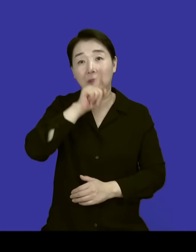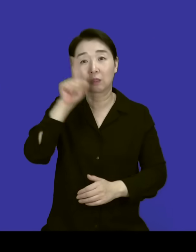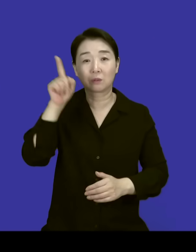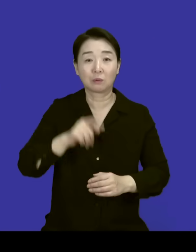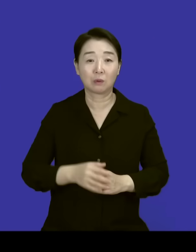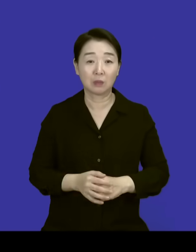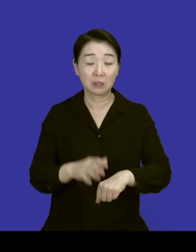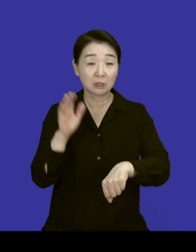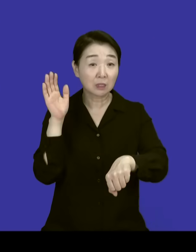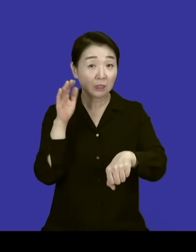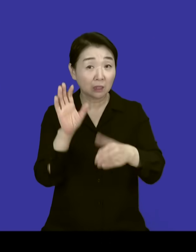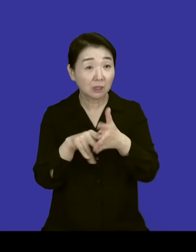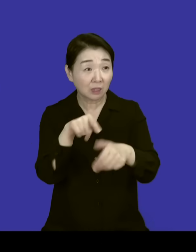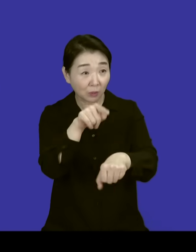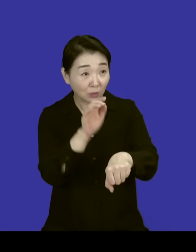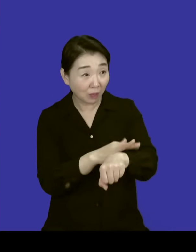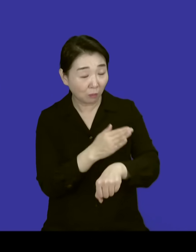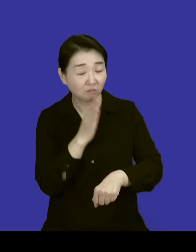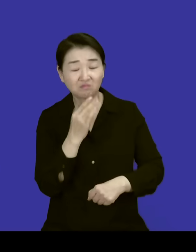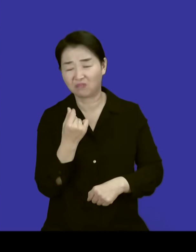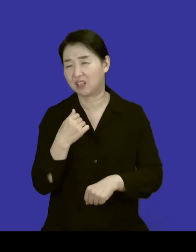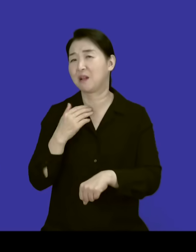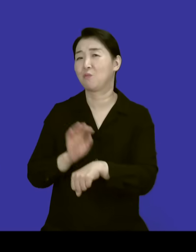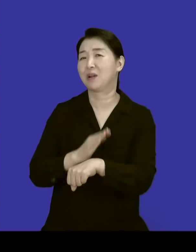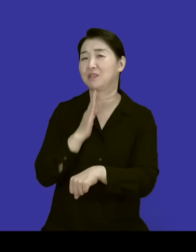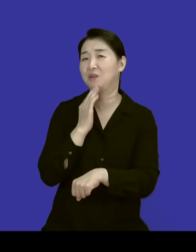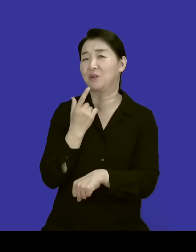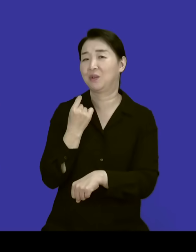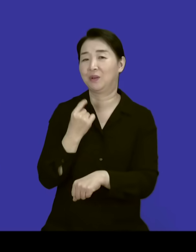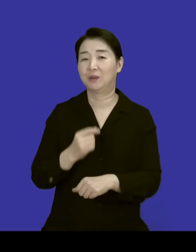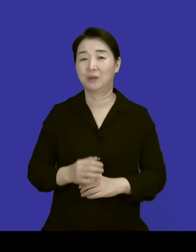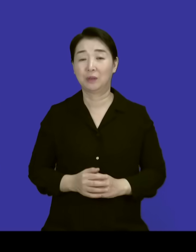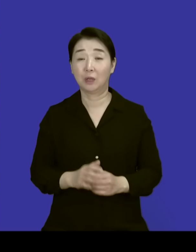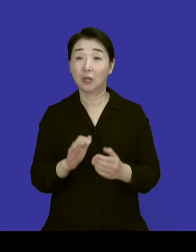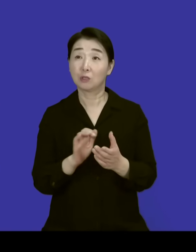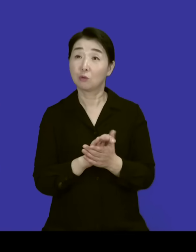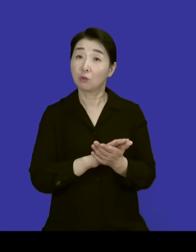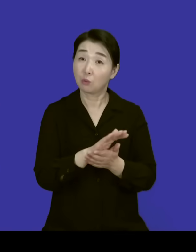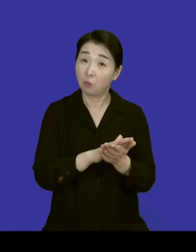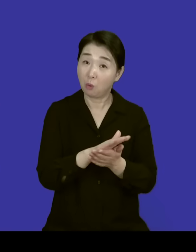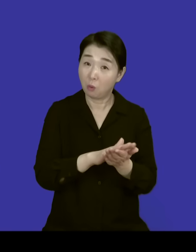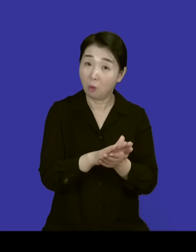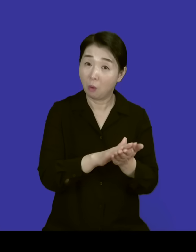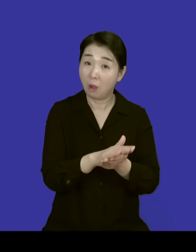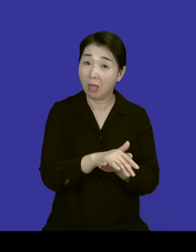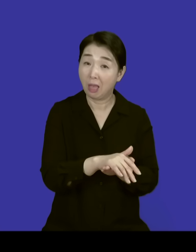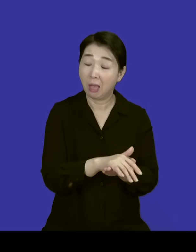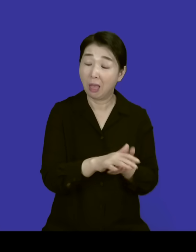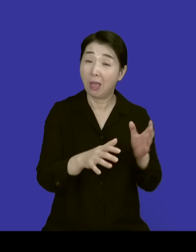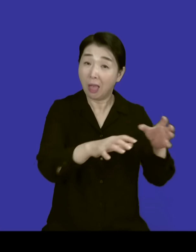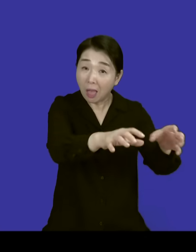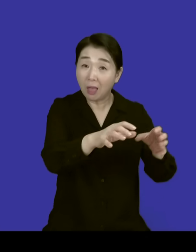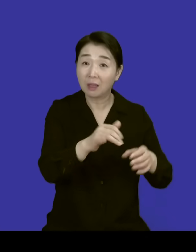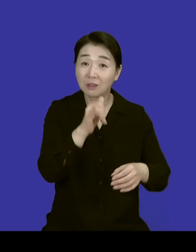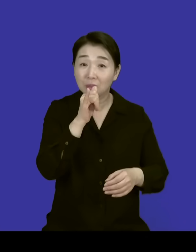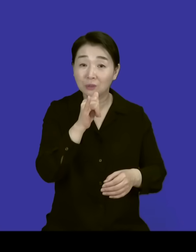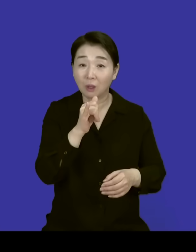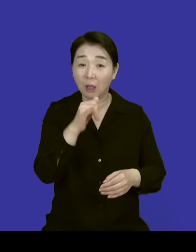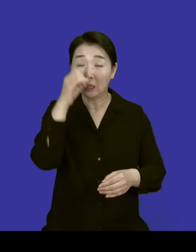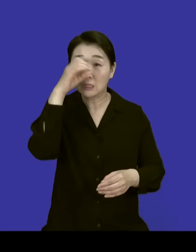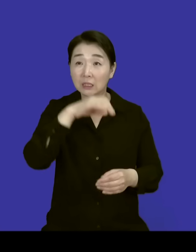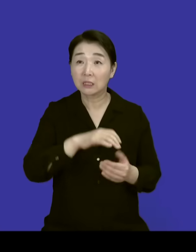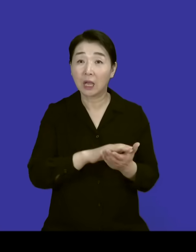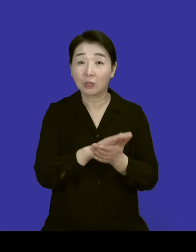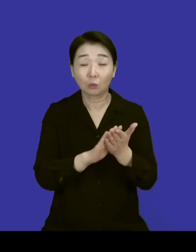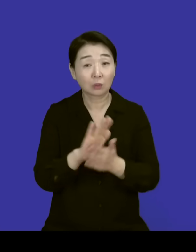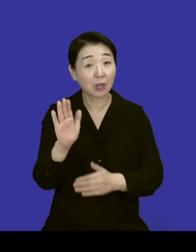뭐 크게 잘못을 한 거죠, 일단. 왜 잘못을 했죠. 예. 뭔 뭐 잘못을 했어요? 친구들하고 놀러 다니고 뭐 그런 거 아니겠어요? 잘못을 했죠. 그렇죠. 그냥 놀러 다니는 게 아니라 좀 약간 이제 집에 3일